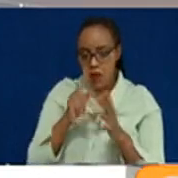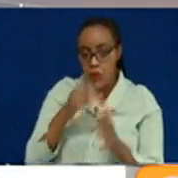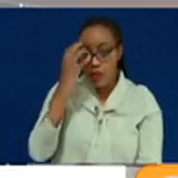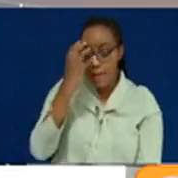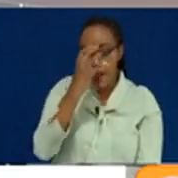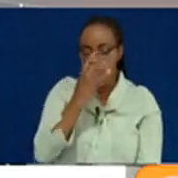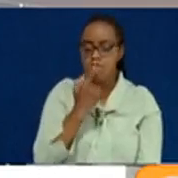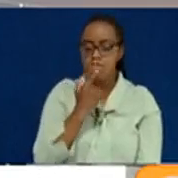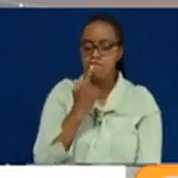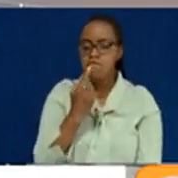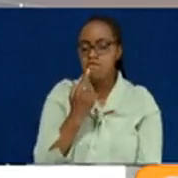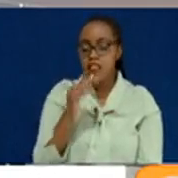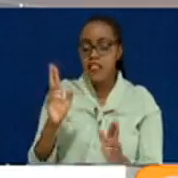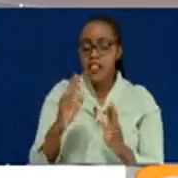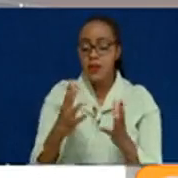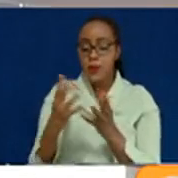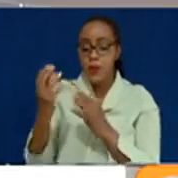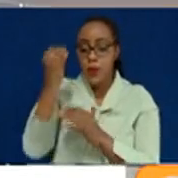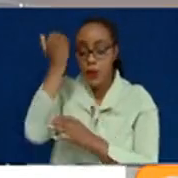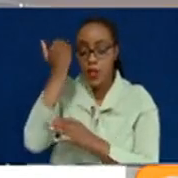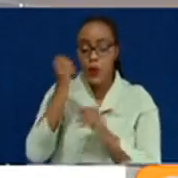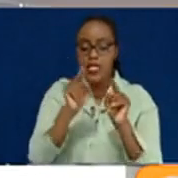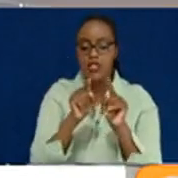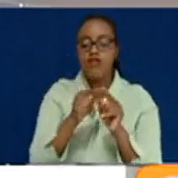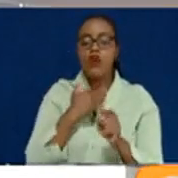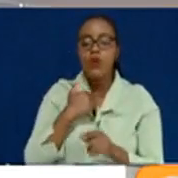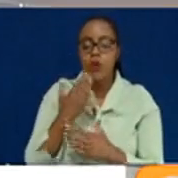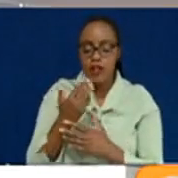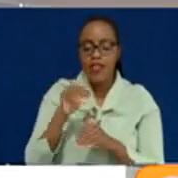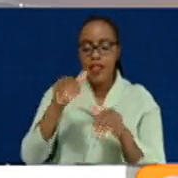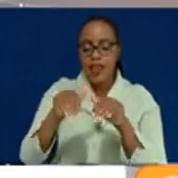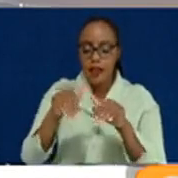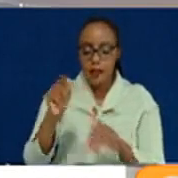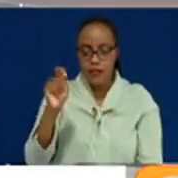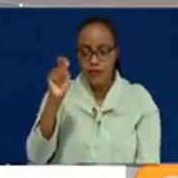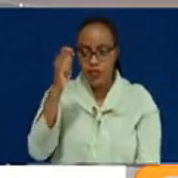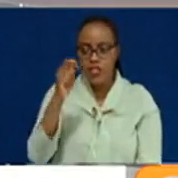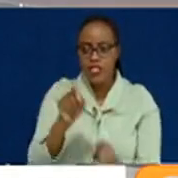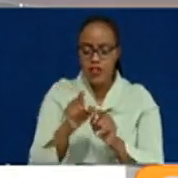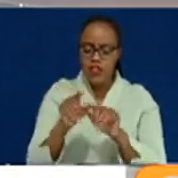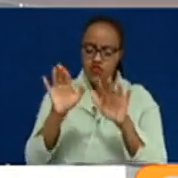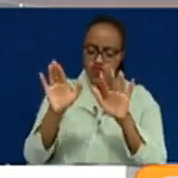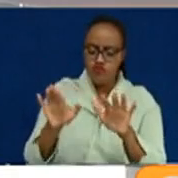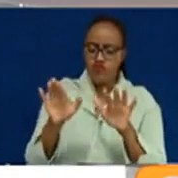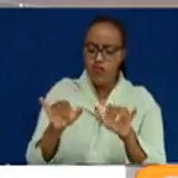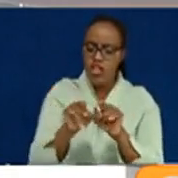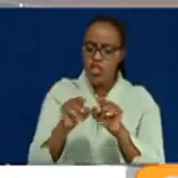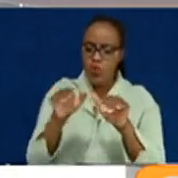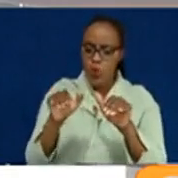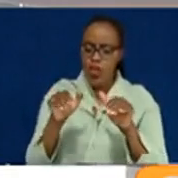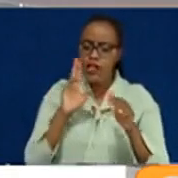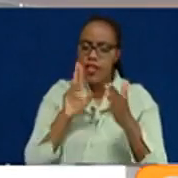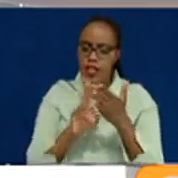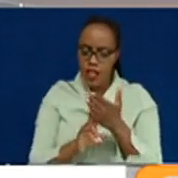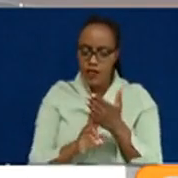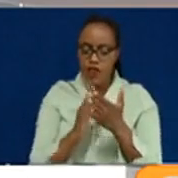amesema wanajiandaa kuelekea mahakamani, huku akimtaka rais mteule William Ruto kuwa mtulivu na kusubiri matukio